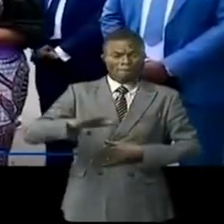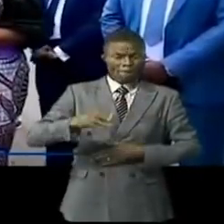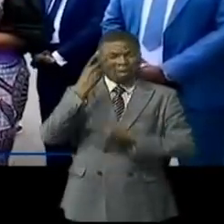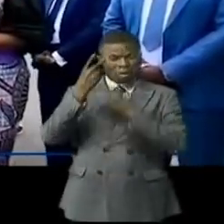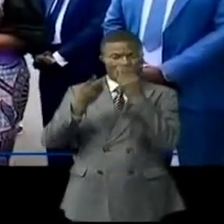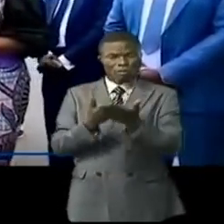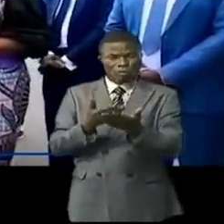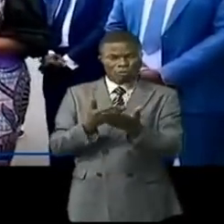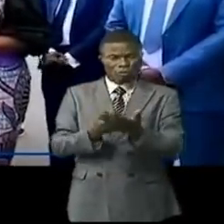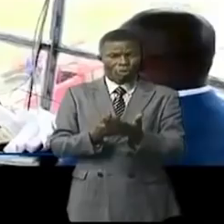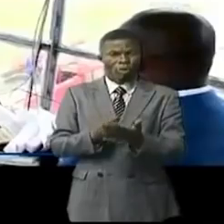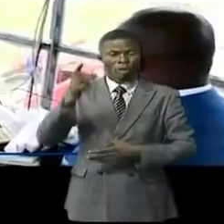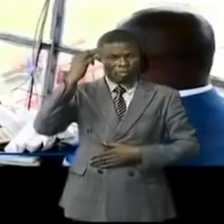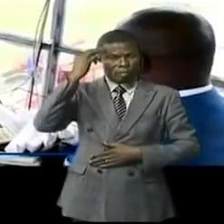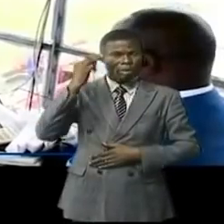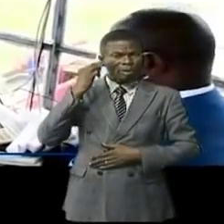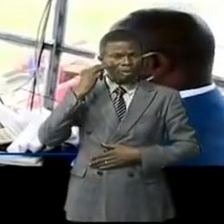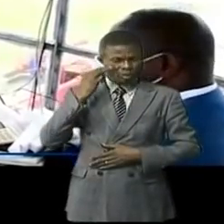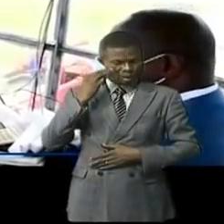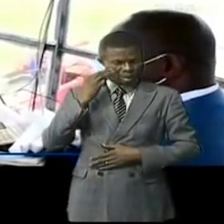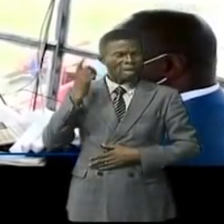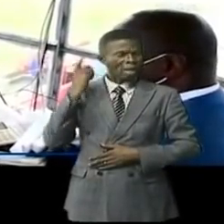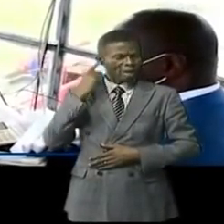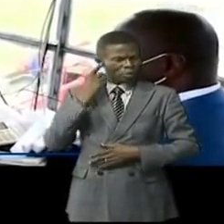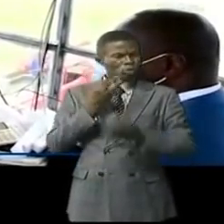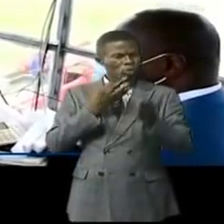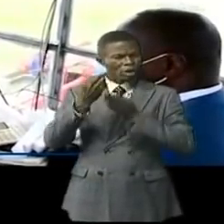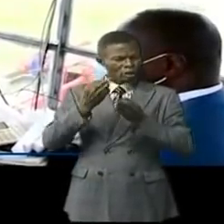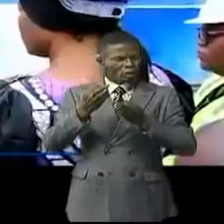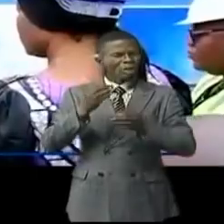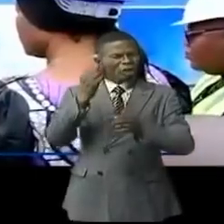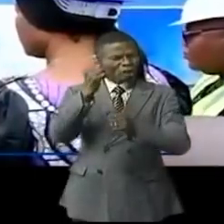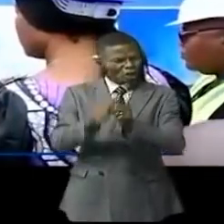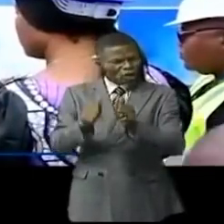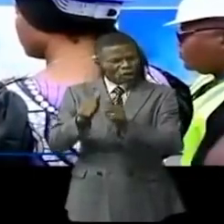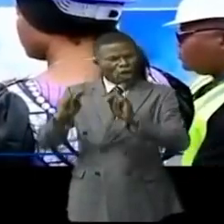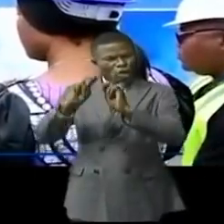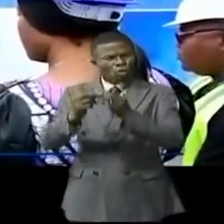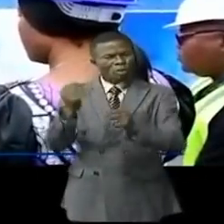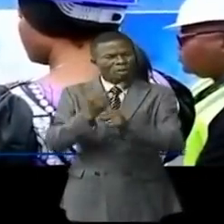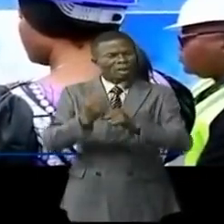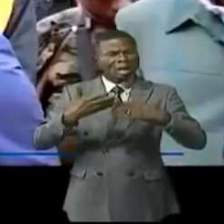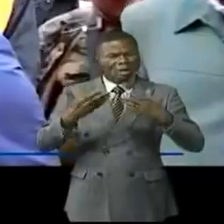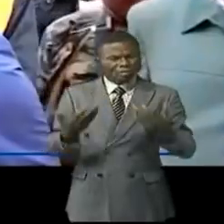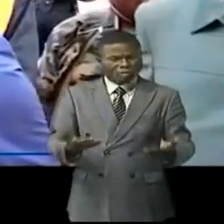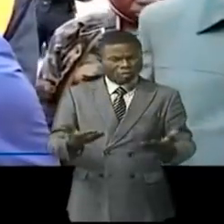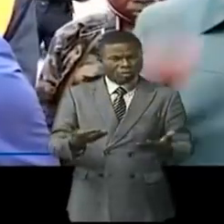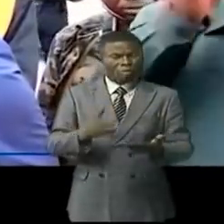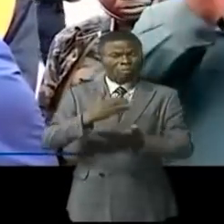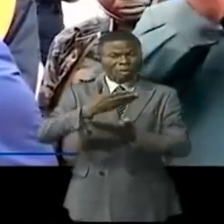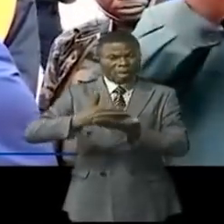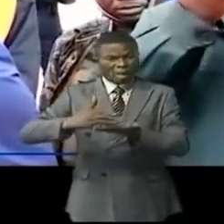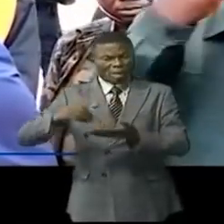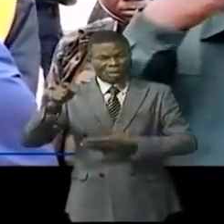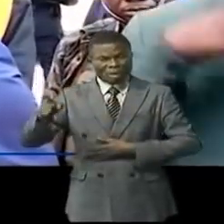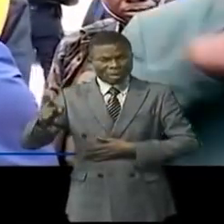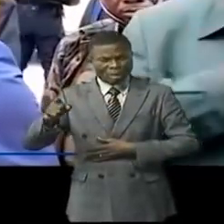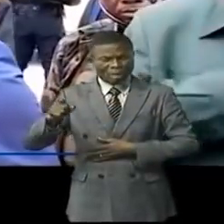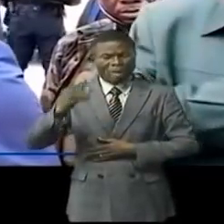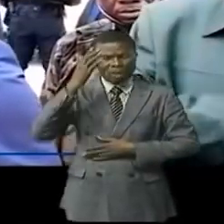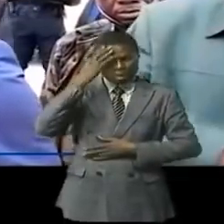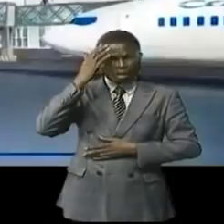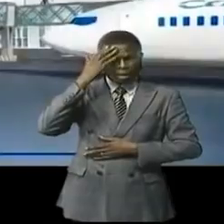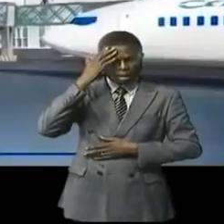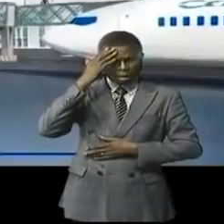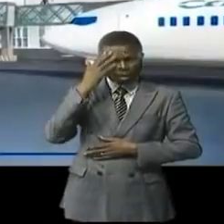passé, Chérubin Okende a eu droit aux explications sur le fonctionnement de chaque service. À l'étape de la nouvelle aérogare, Chérubin Okende a pris connaissance